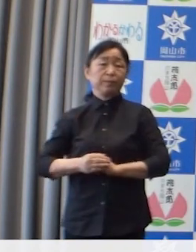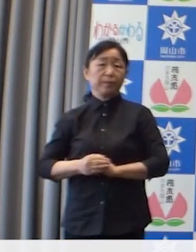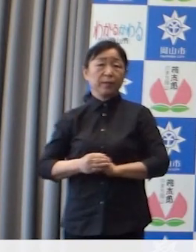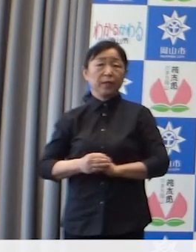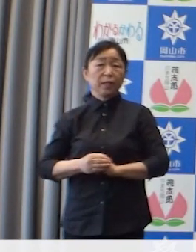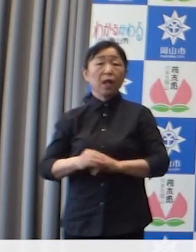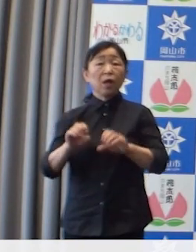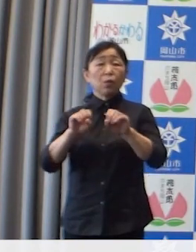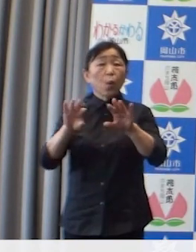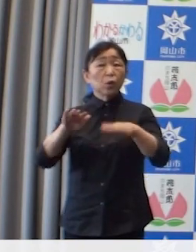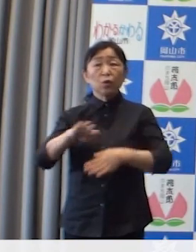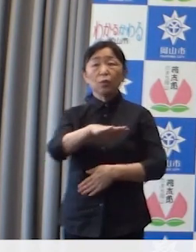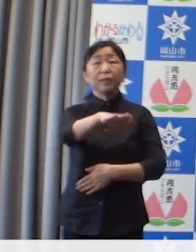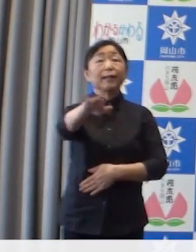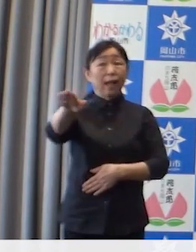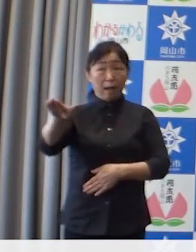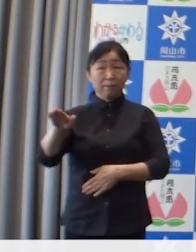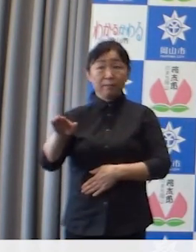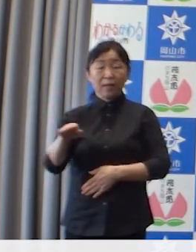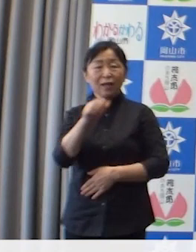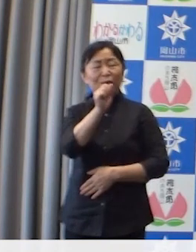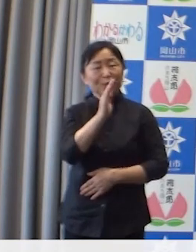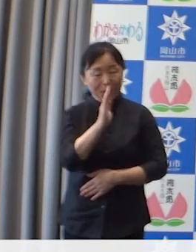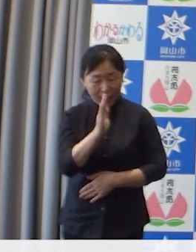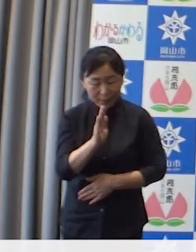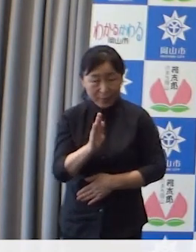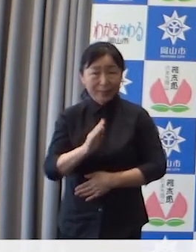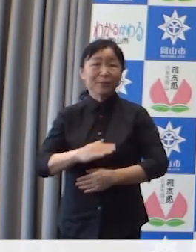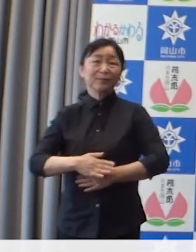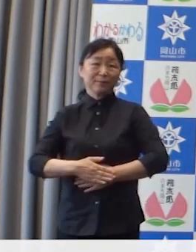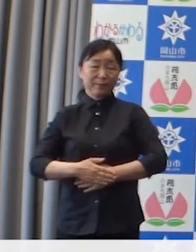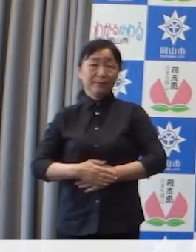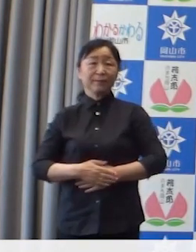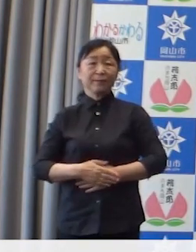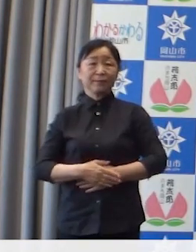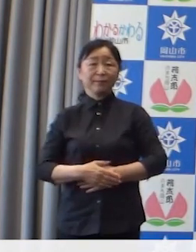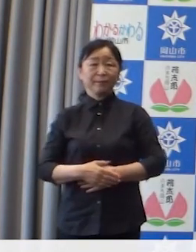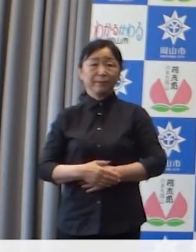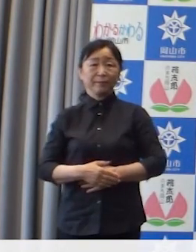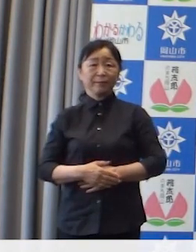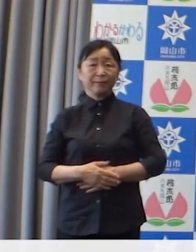報道の皆さん方、よろしくお願いしたいと思います。